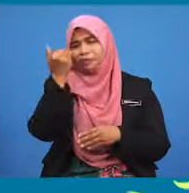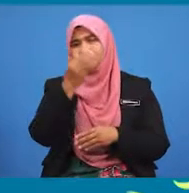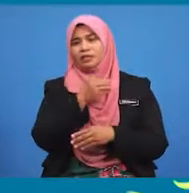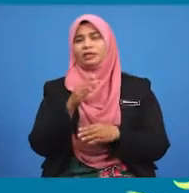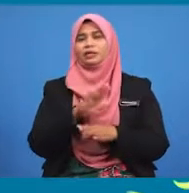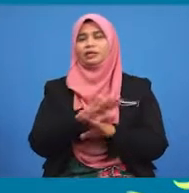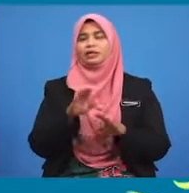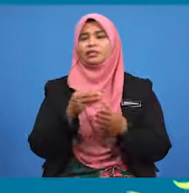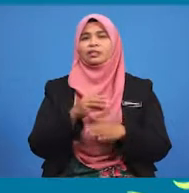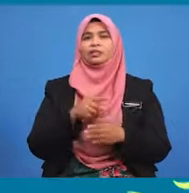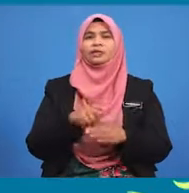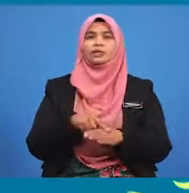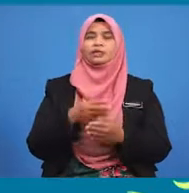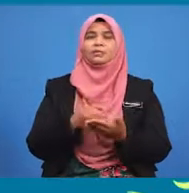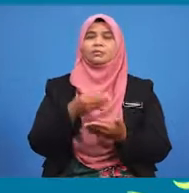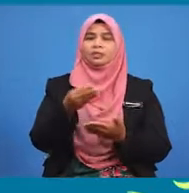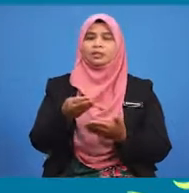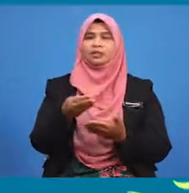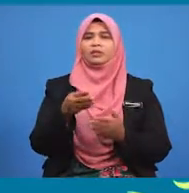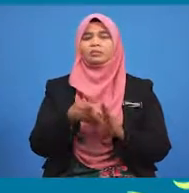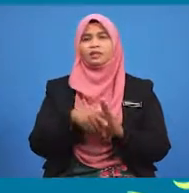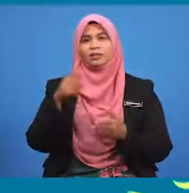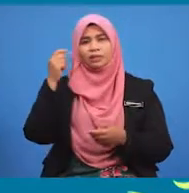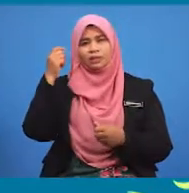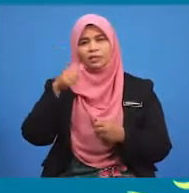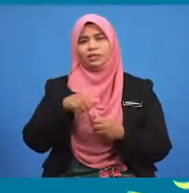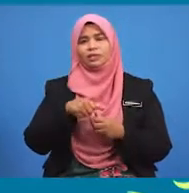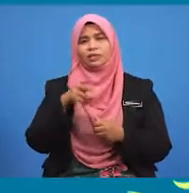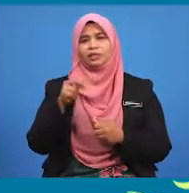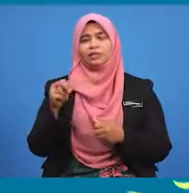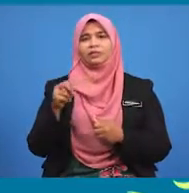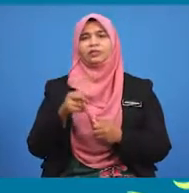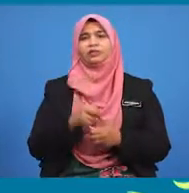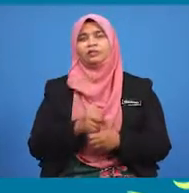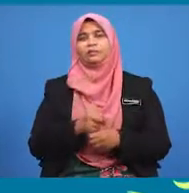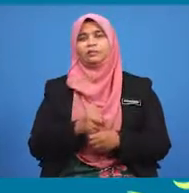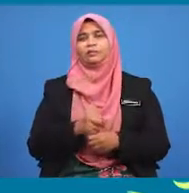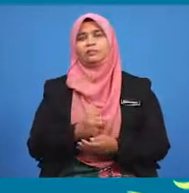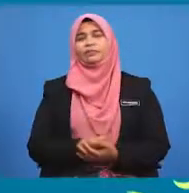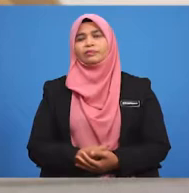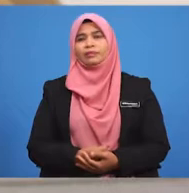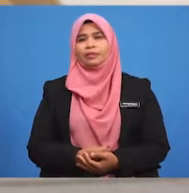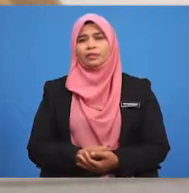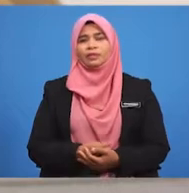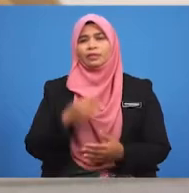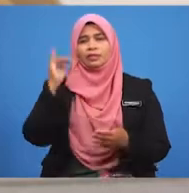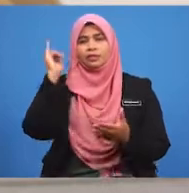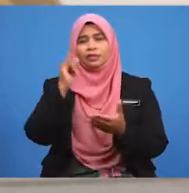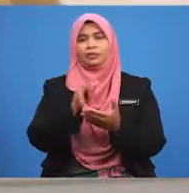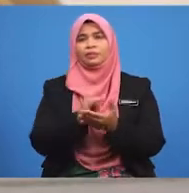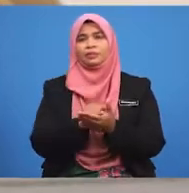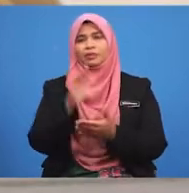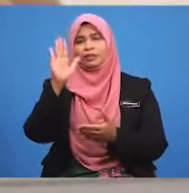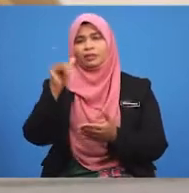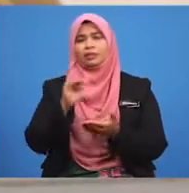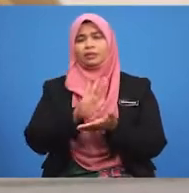peringatan tentang hakikat tauhid ini. Surah Al-A'raf ayat 172. Imanlah yang